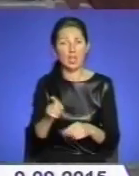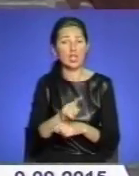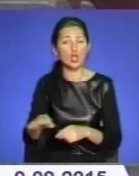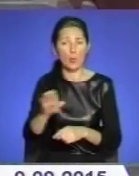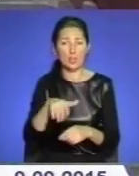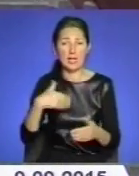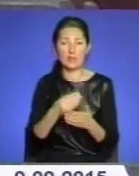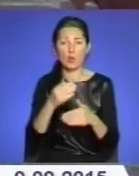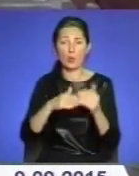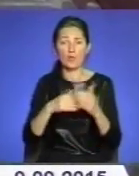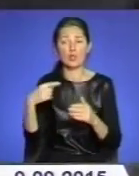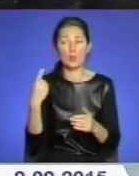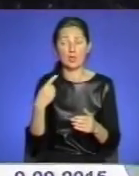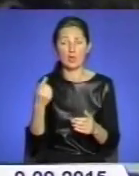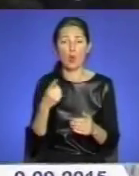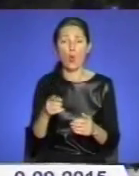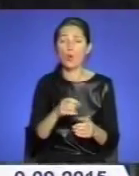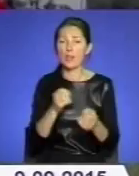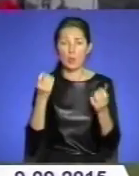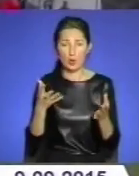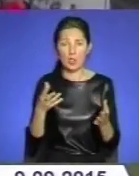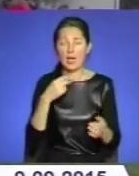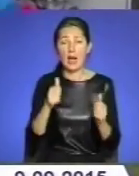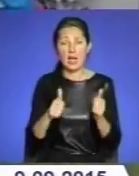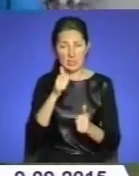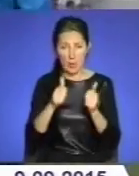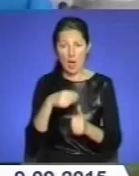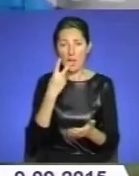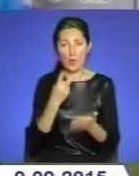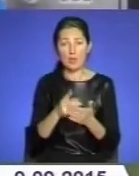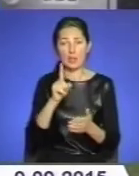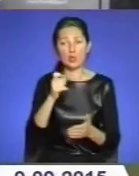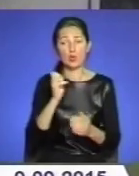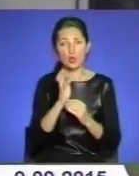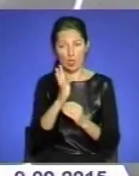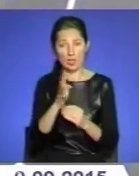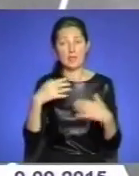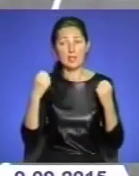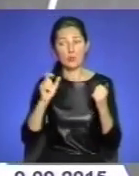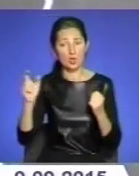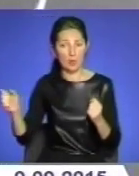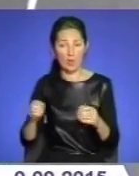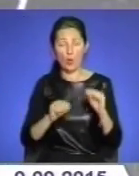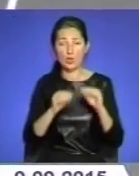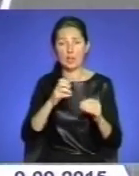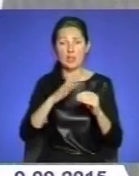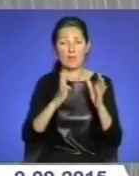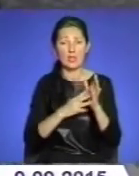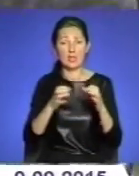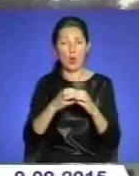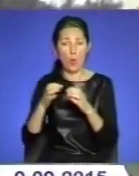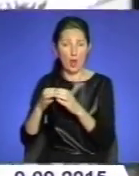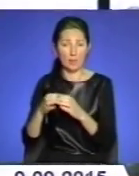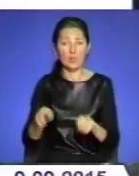Свою професійну майстерність у непростих та видовищних змаганнях демонстрували 114 спортсменів у складі 19 команд. На